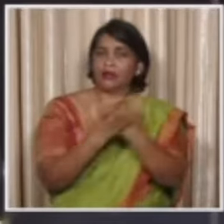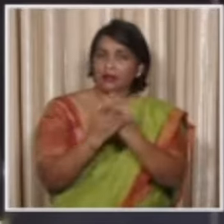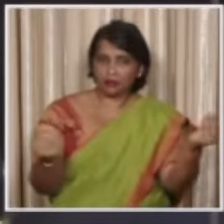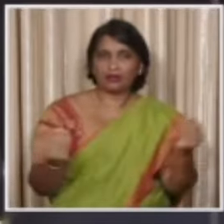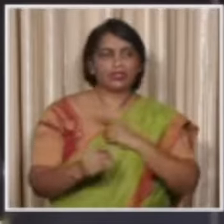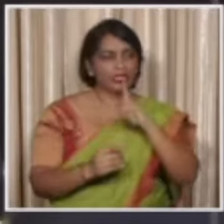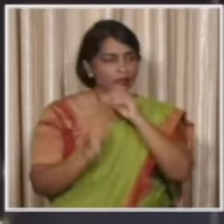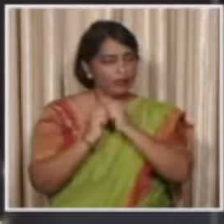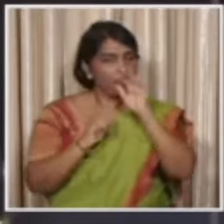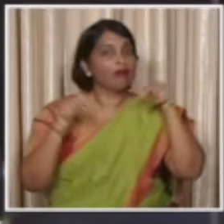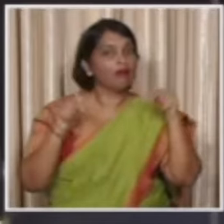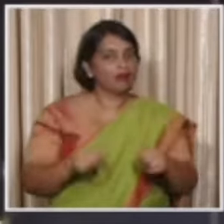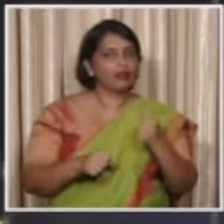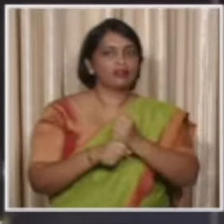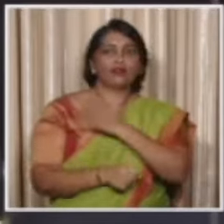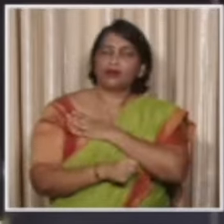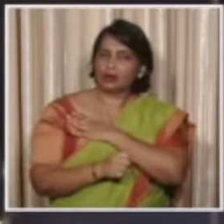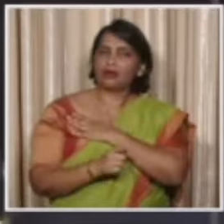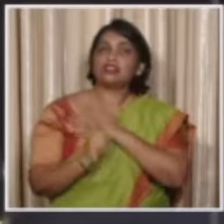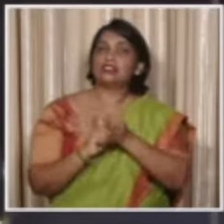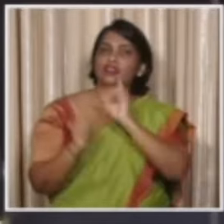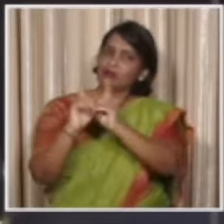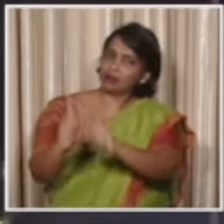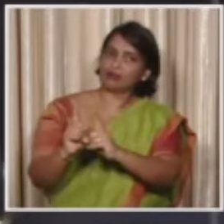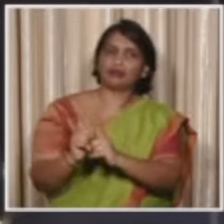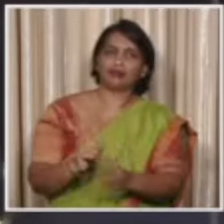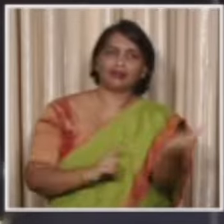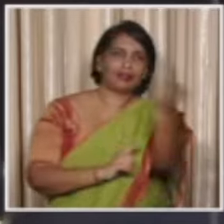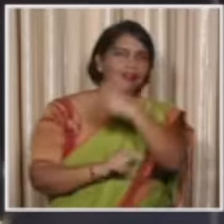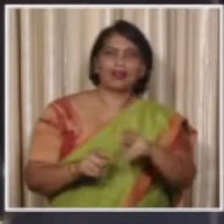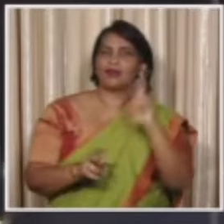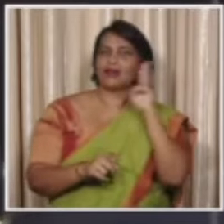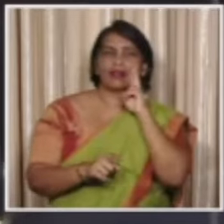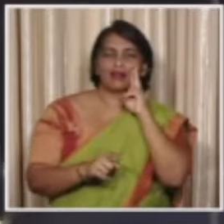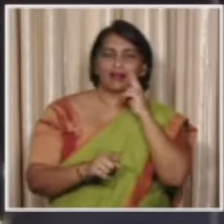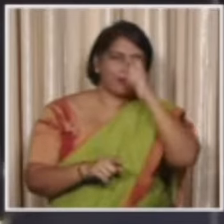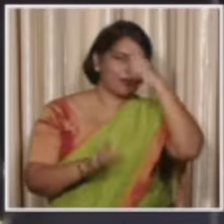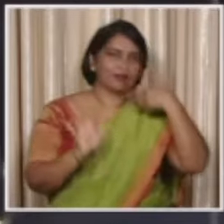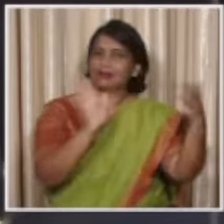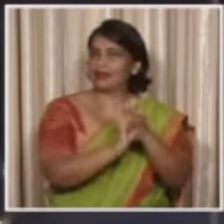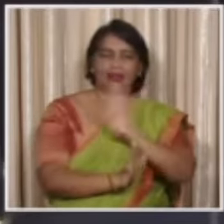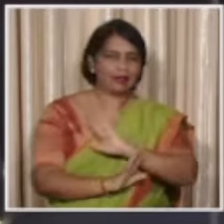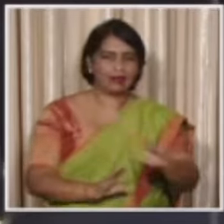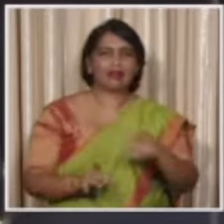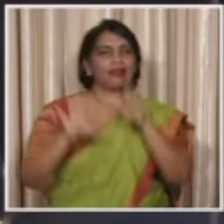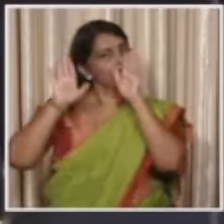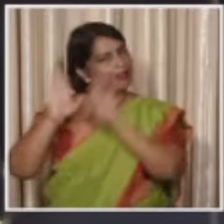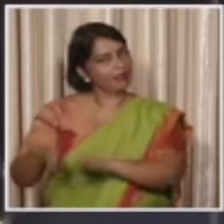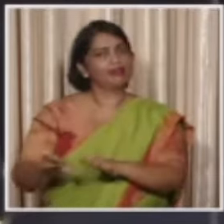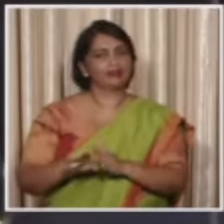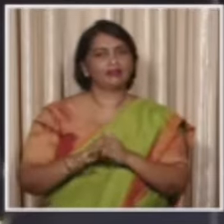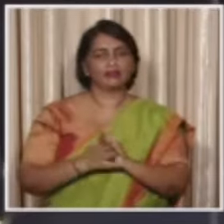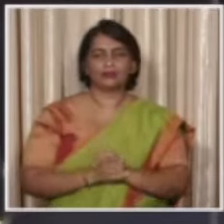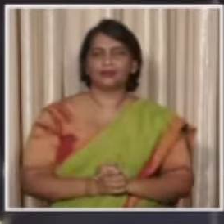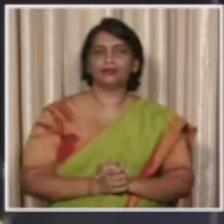එහෙම කරා නම් අද තාම ගෝඨාභය රාජපක්ෂ තමයි ජනාධිපති මෙතන. මේglColor කවුරුත් රනිල් වික්‍රමසිංහ මහත්තයත් එක්ක යන්නේ නැහැ. එතනට වෙලා ඉන්නවා පයිප් පයිපර්ලා